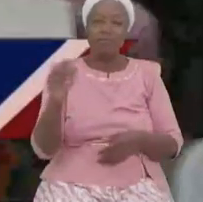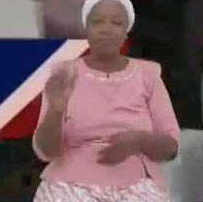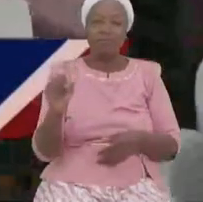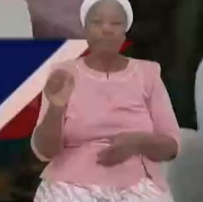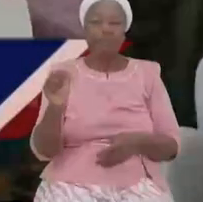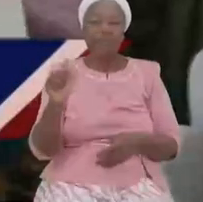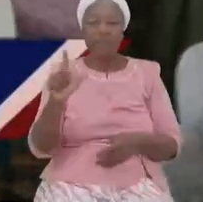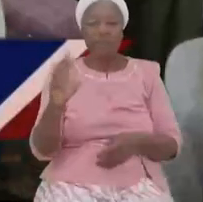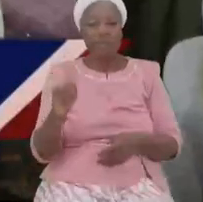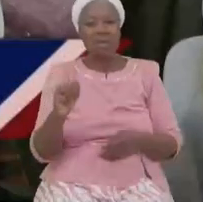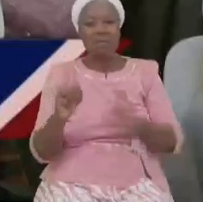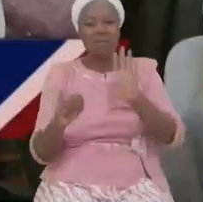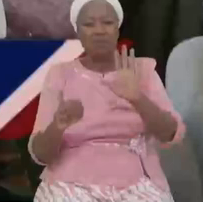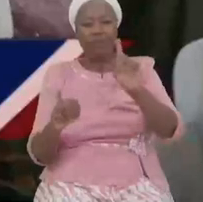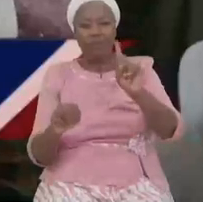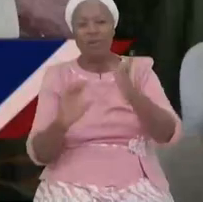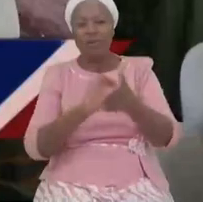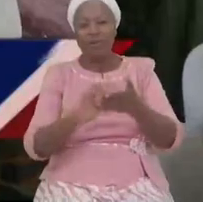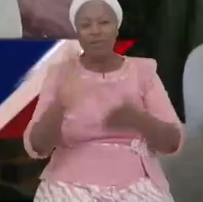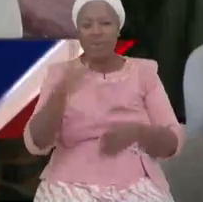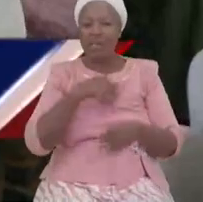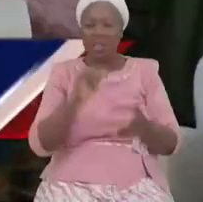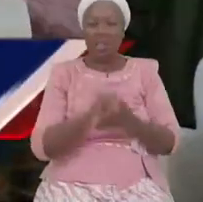C'est pourquoi Dieu veut purifier nos cœurs.